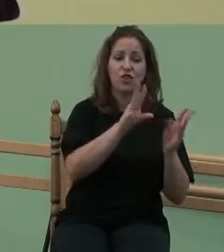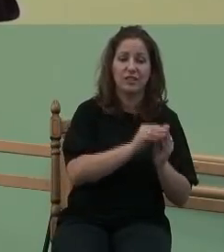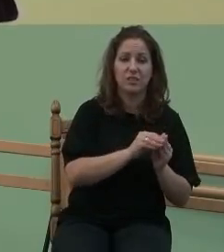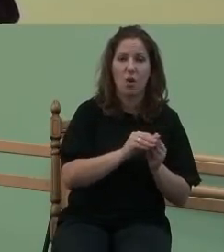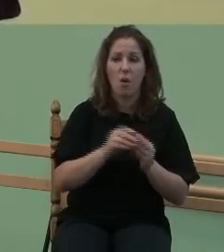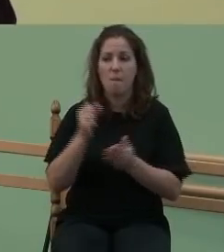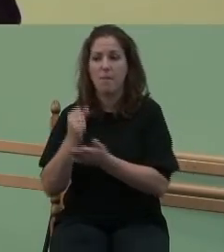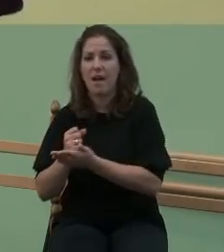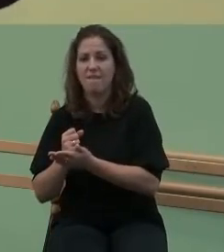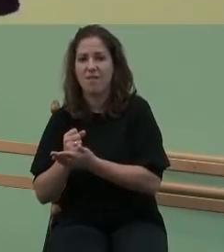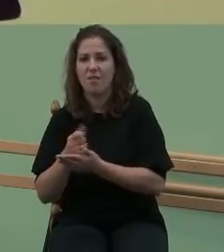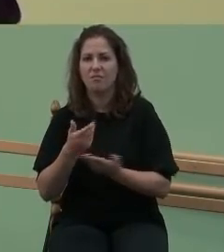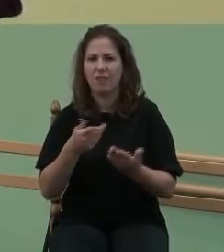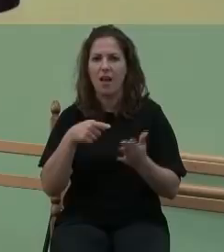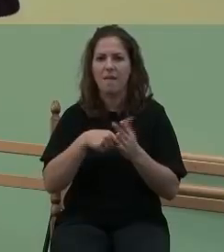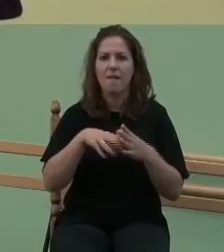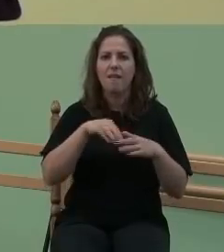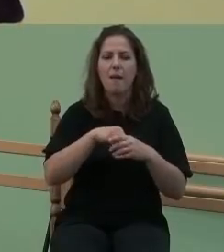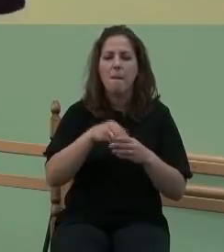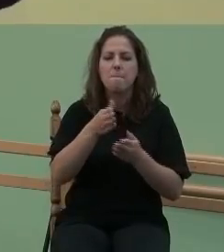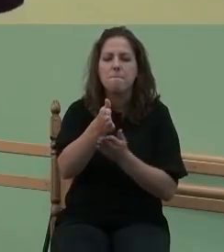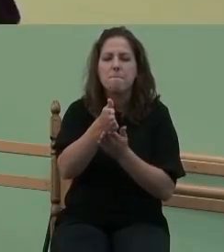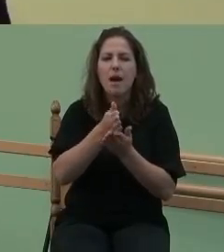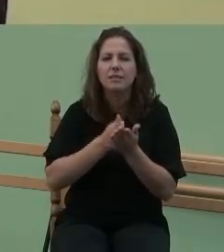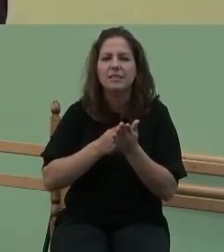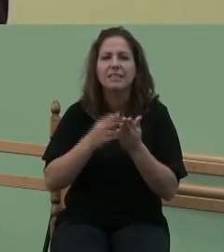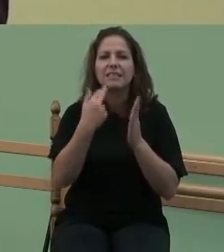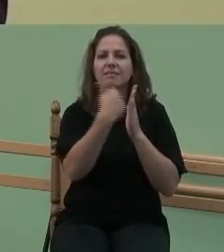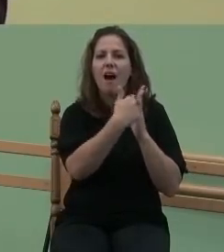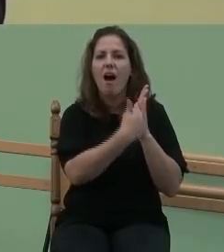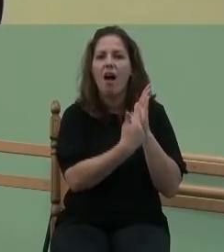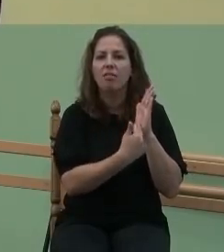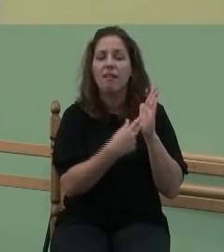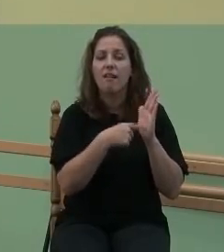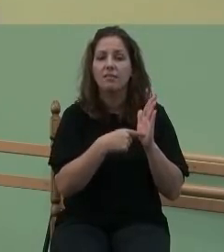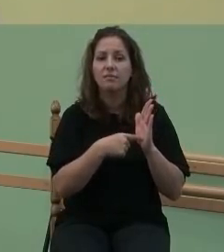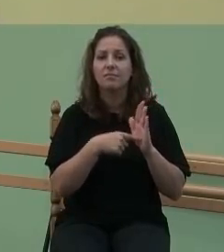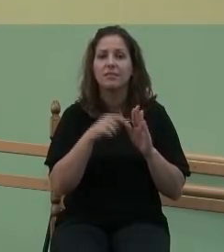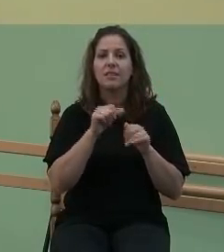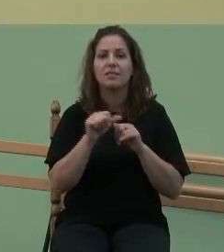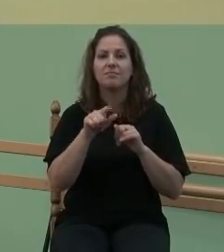prawo mieści się właśnie margines standardu, który jest